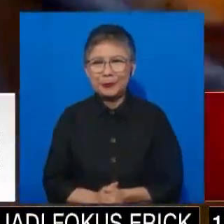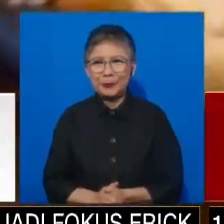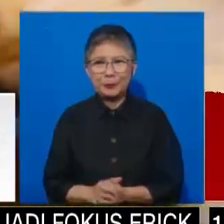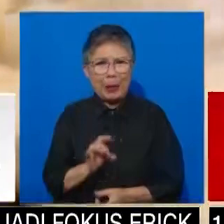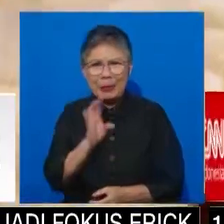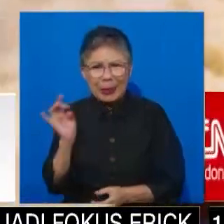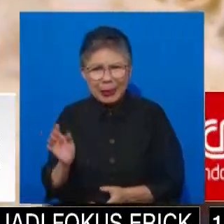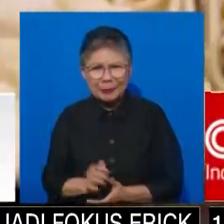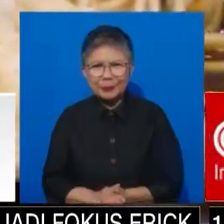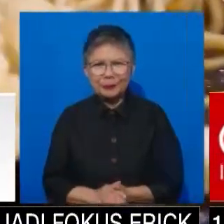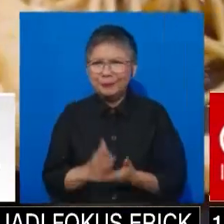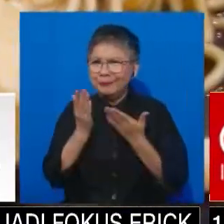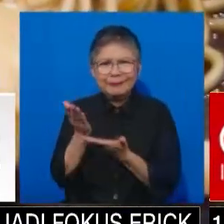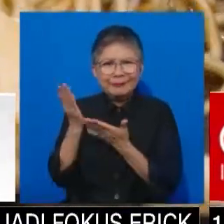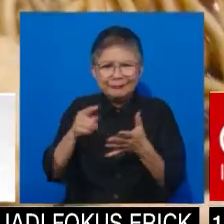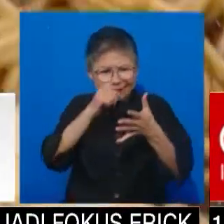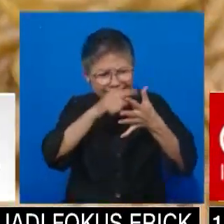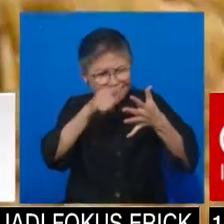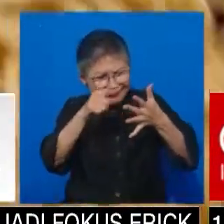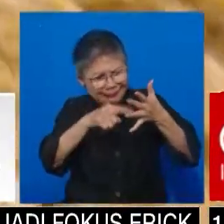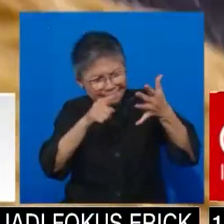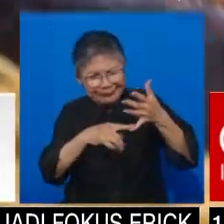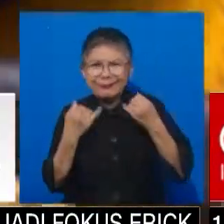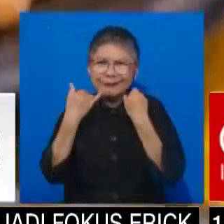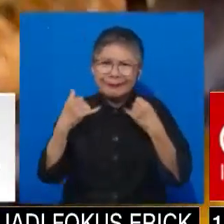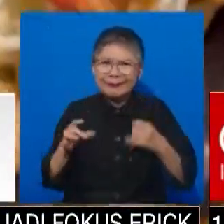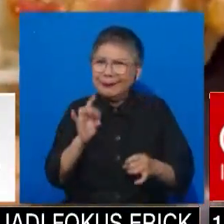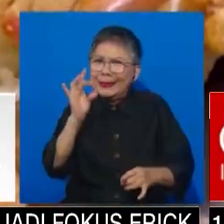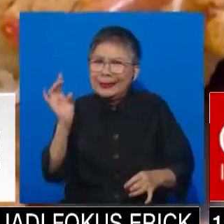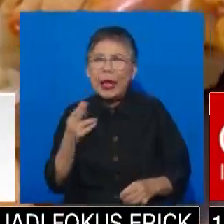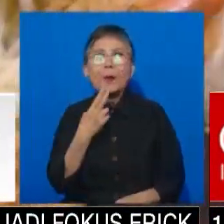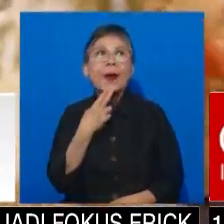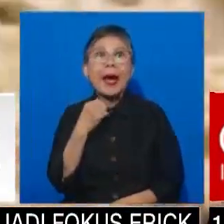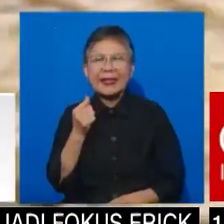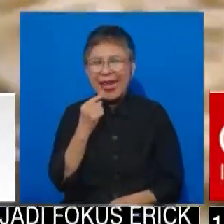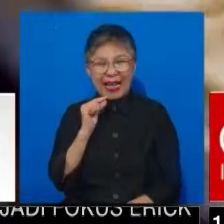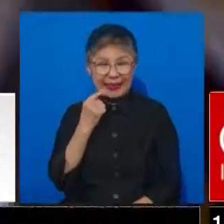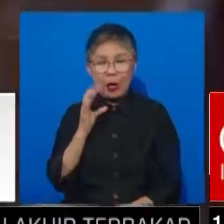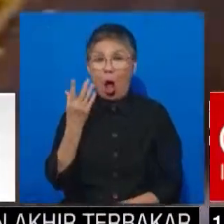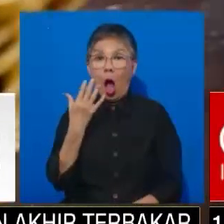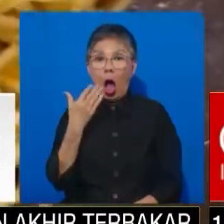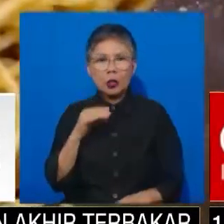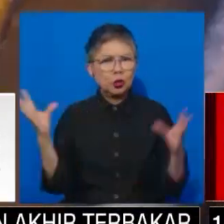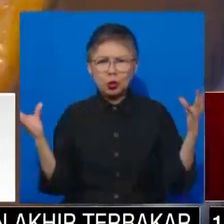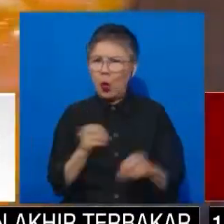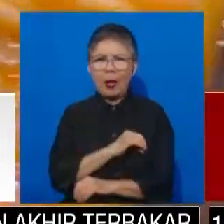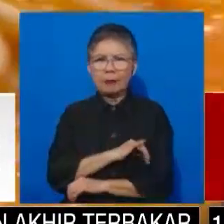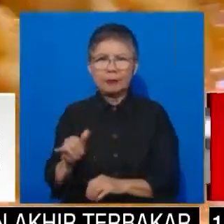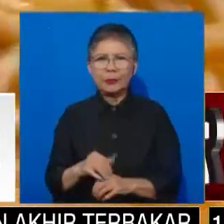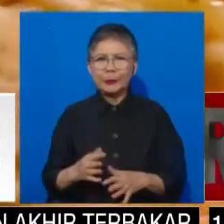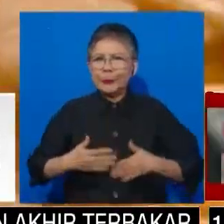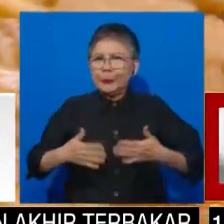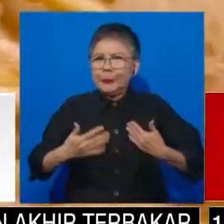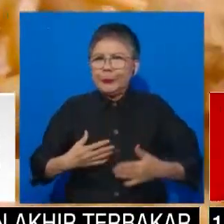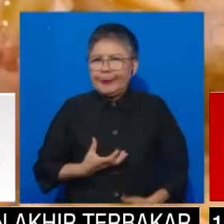Siapa yang bisa menolak sajian mie? Mulai dari yang bercita rasa manis, asin, pedas, semuanya sama-sama menggugah